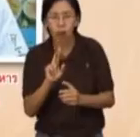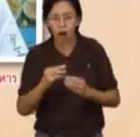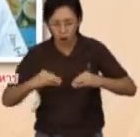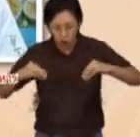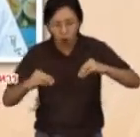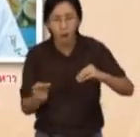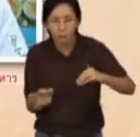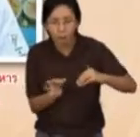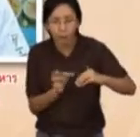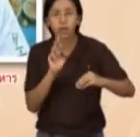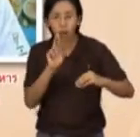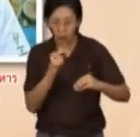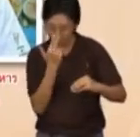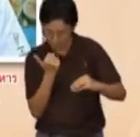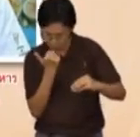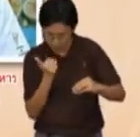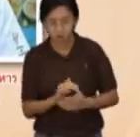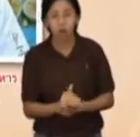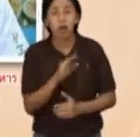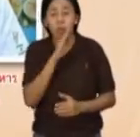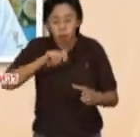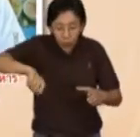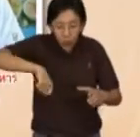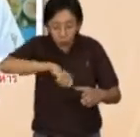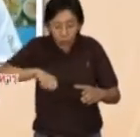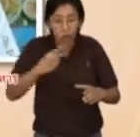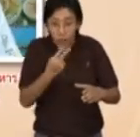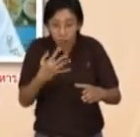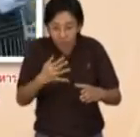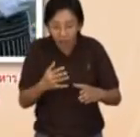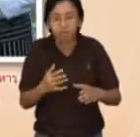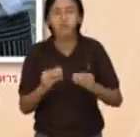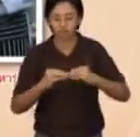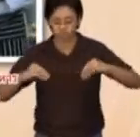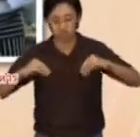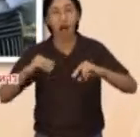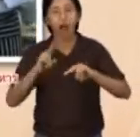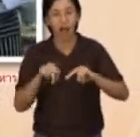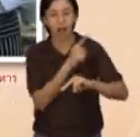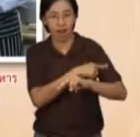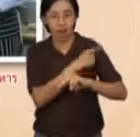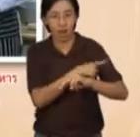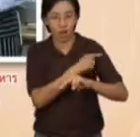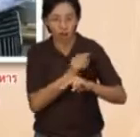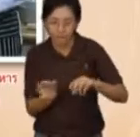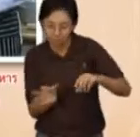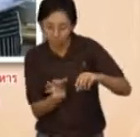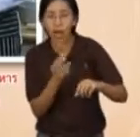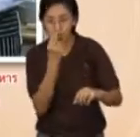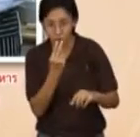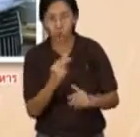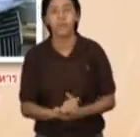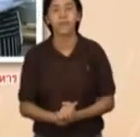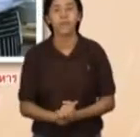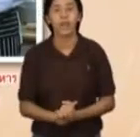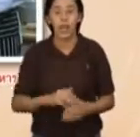าเนี่ยเป็นยังไงเพราะว่าถ้าเราไม่คอยดูแล้วเนี่ยมันอาจจะแตกได้นะครับต้องคอยใช้กลับด้วยนะครับ